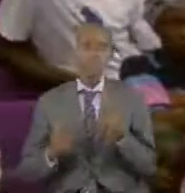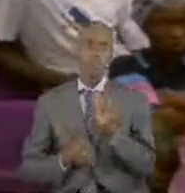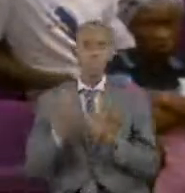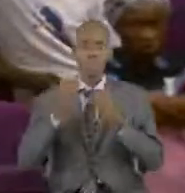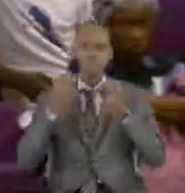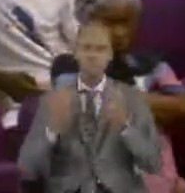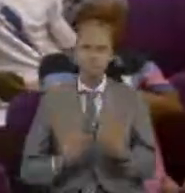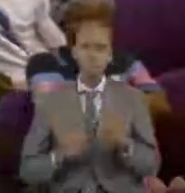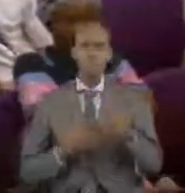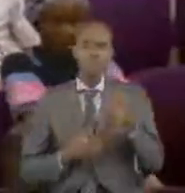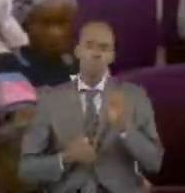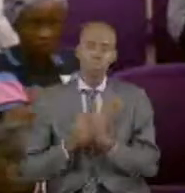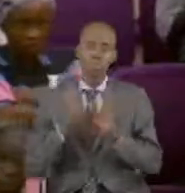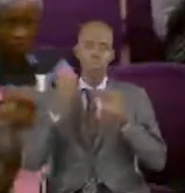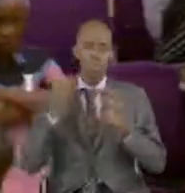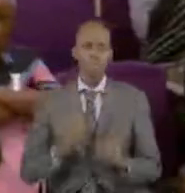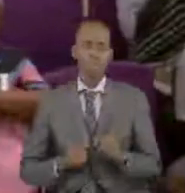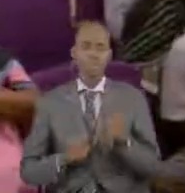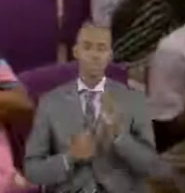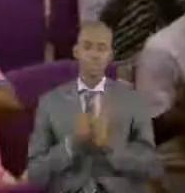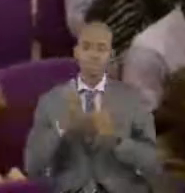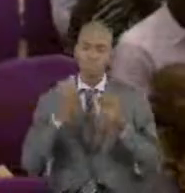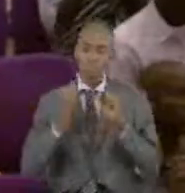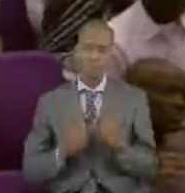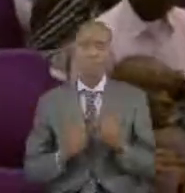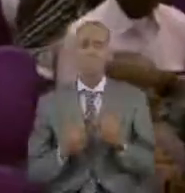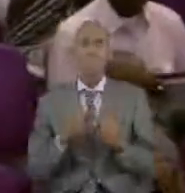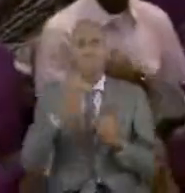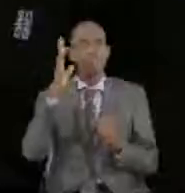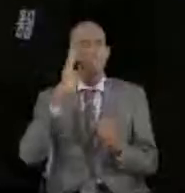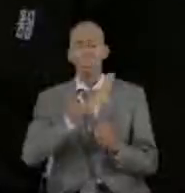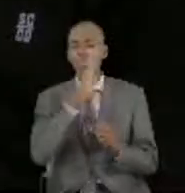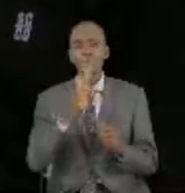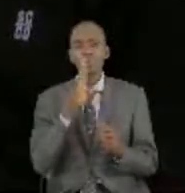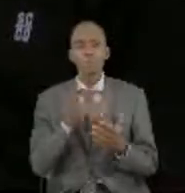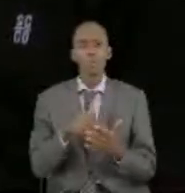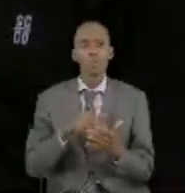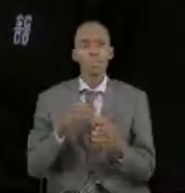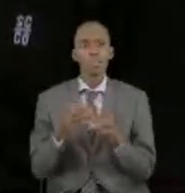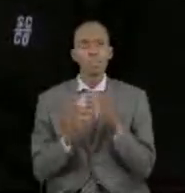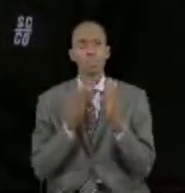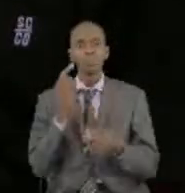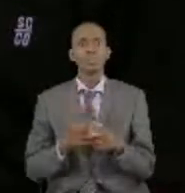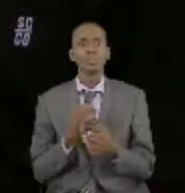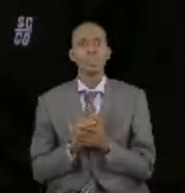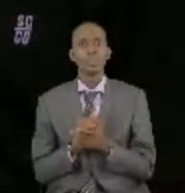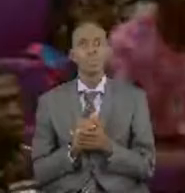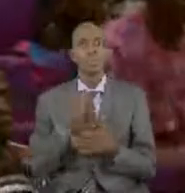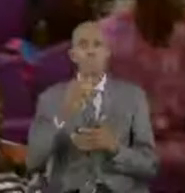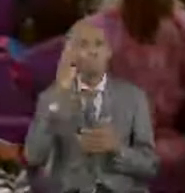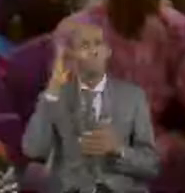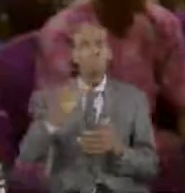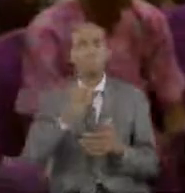plus fort plus fort vous ne serez pas affaiblir vous ne